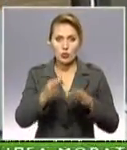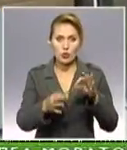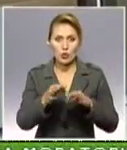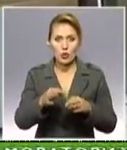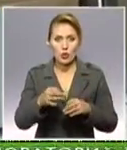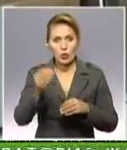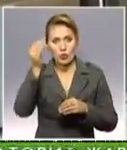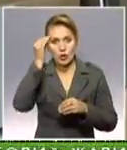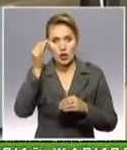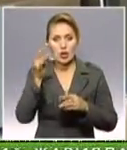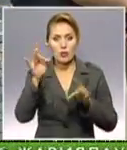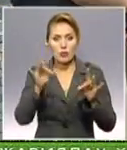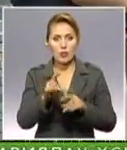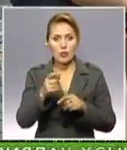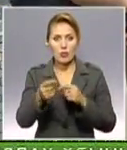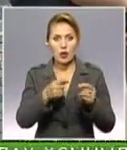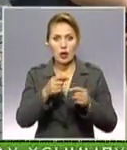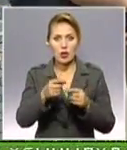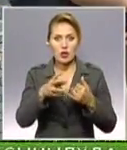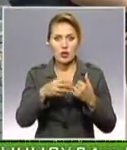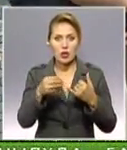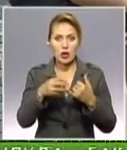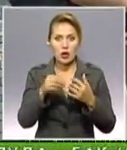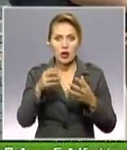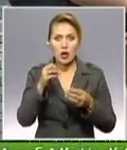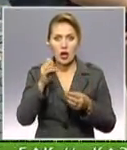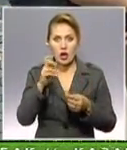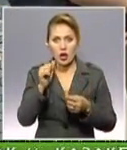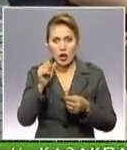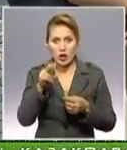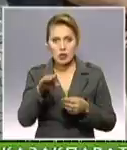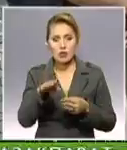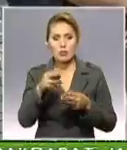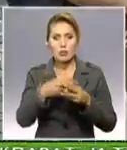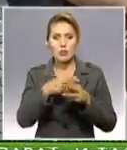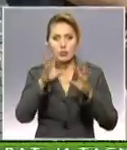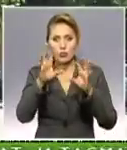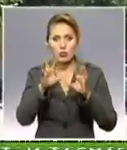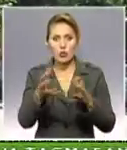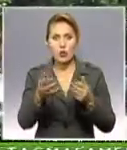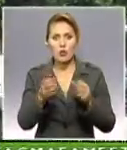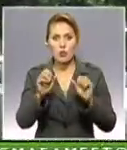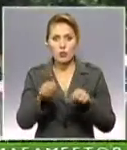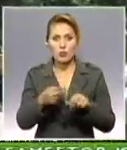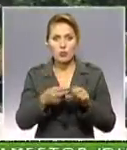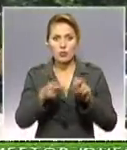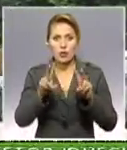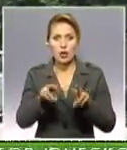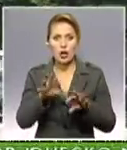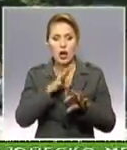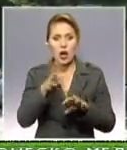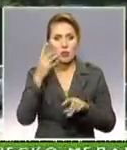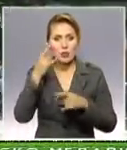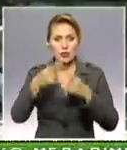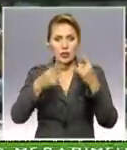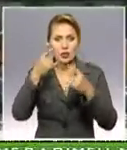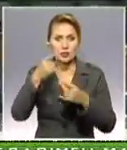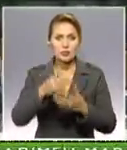төрешісінің ойынша мейрамхана басшылығы жер телімінің актын заңсыз алуы мүмкін екен. Рауан Оқасталап, Сағынбаев, Алматы телеарнасы.